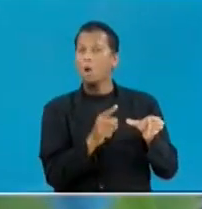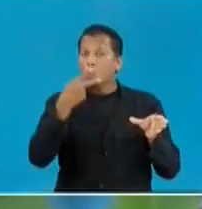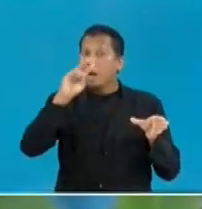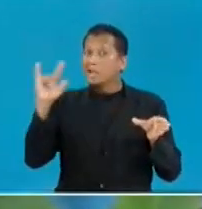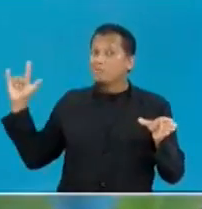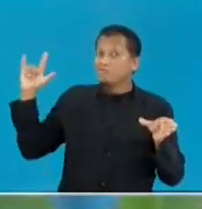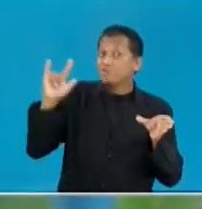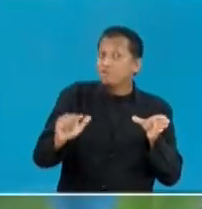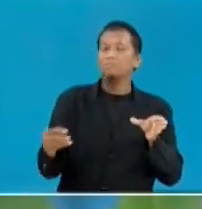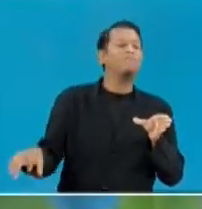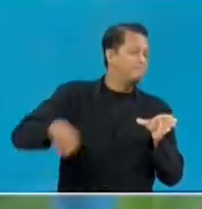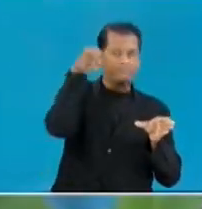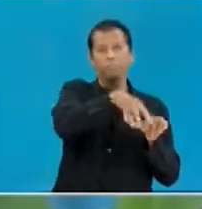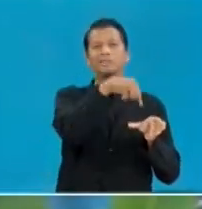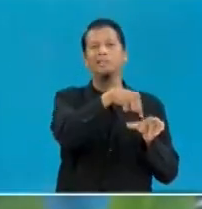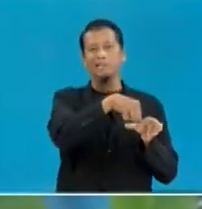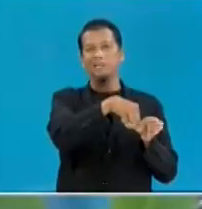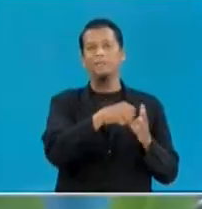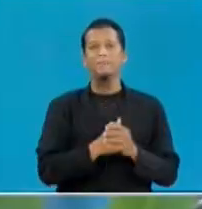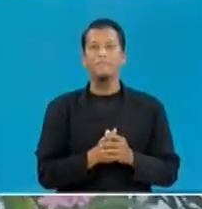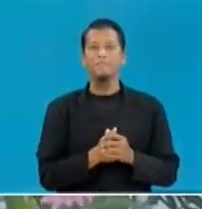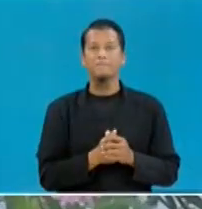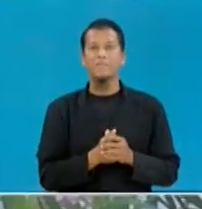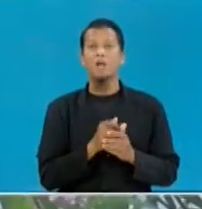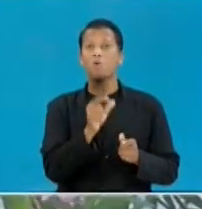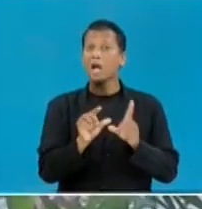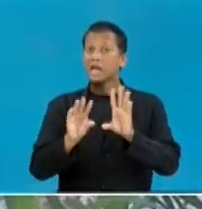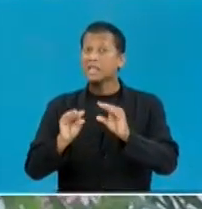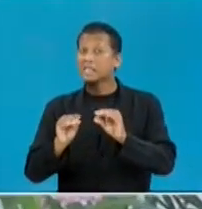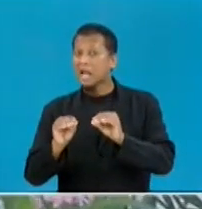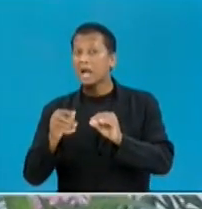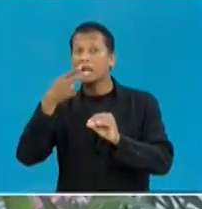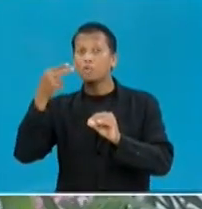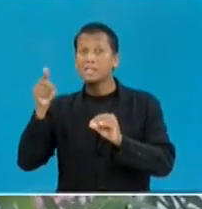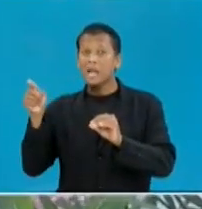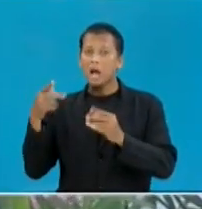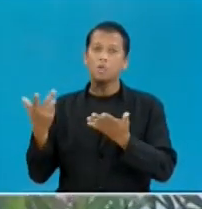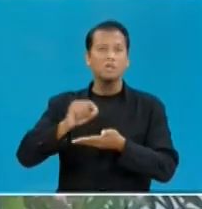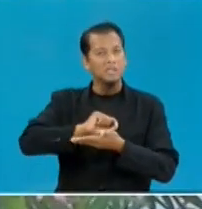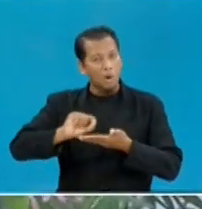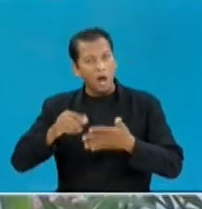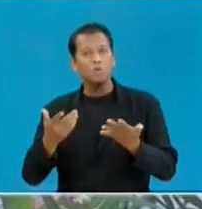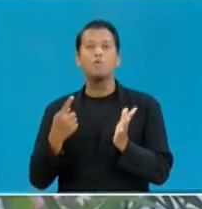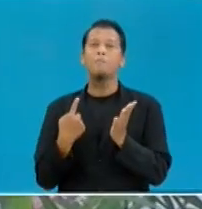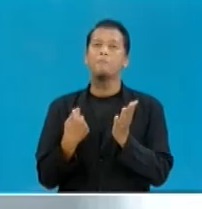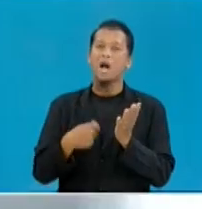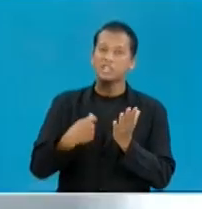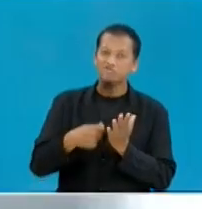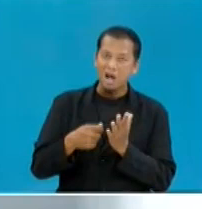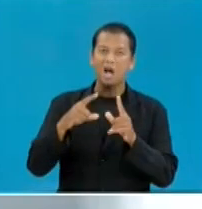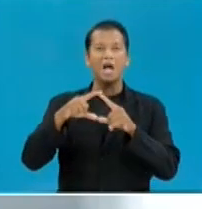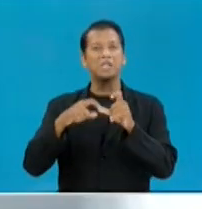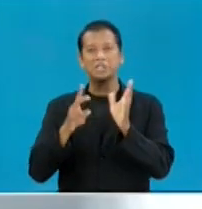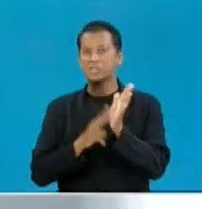Indonesia dari luar negeri khususnya bagi para pekerja migran Indonesia pelajar atau mahasiswa dan juga absen